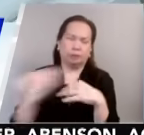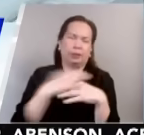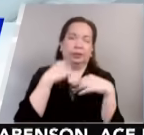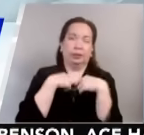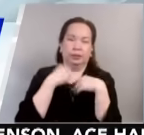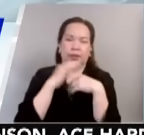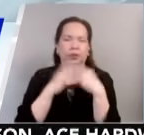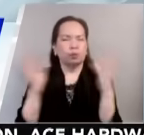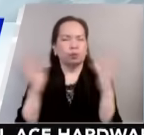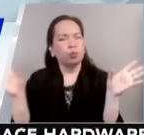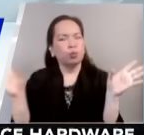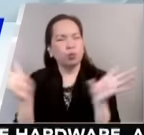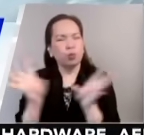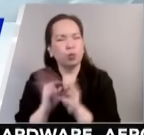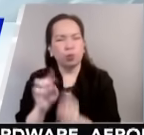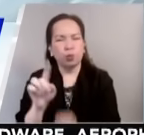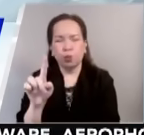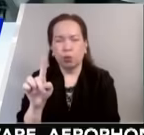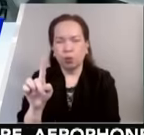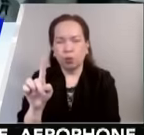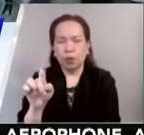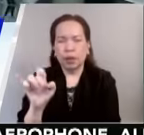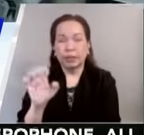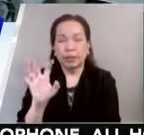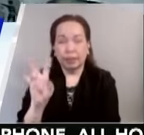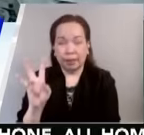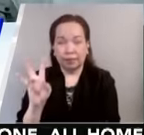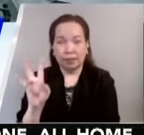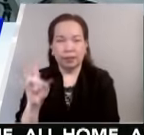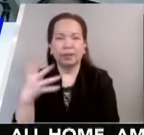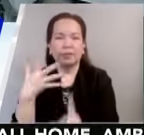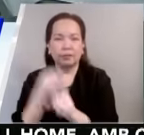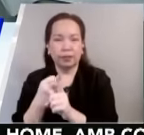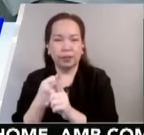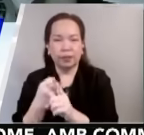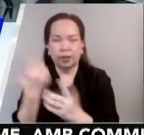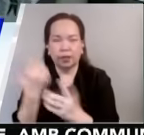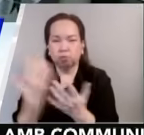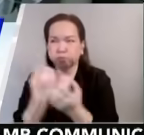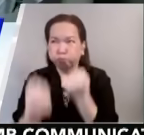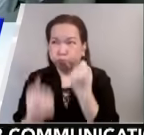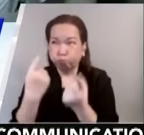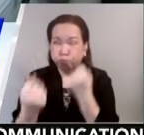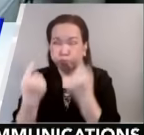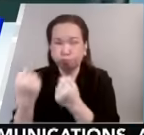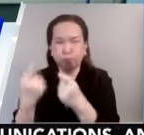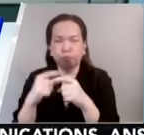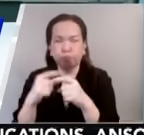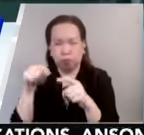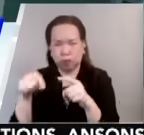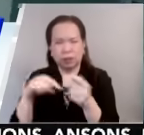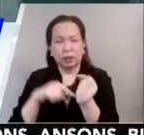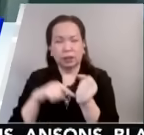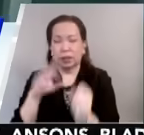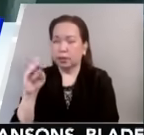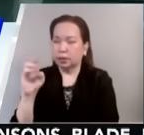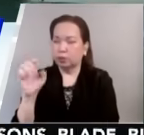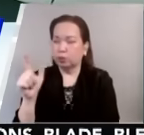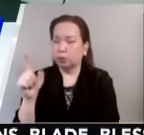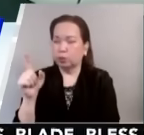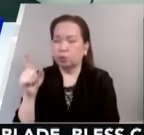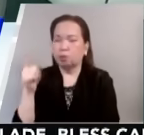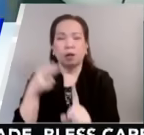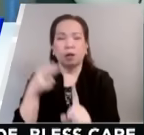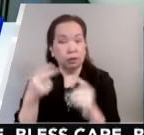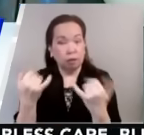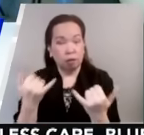at pito na ang mga biktima ng paputok sa bansa simula December 21 hanggang ngayong araw sa halos lahat ng kaso ng